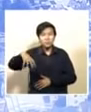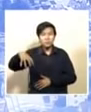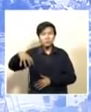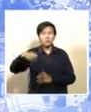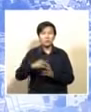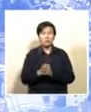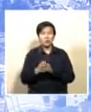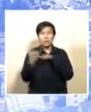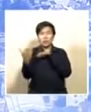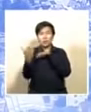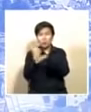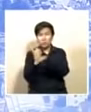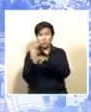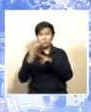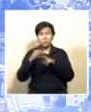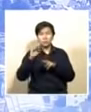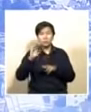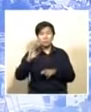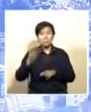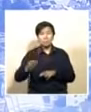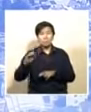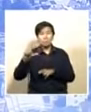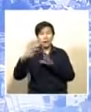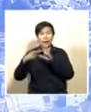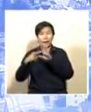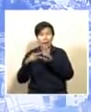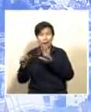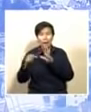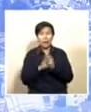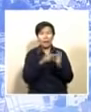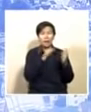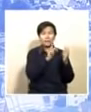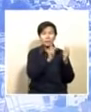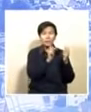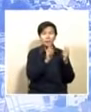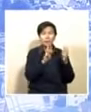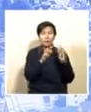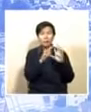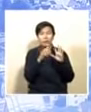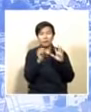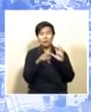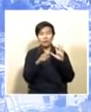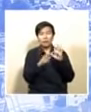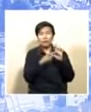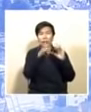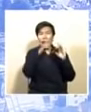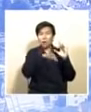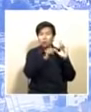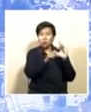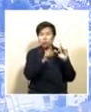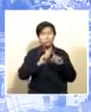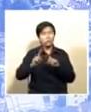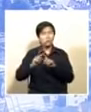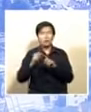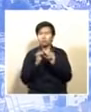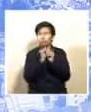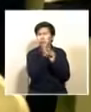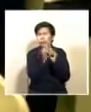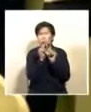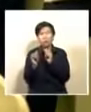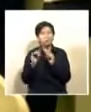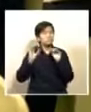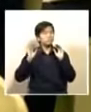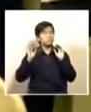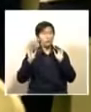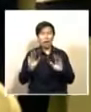กเคหสถานและที่พักตั้งแต่เวลา 20:00 น.ถึง 3:00 น.ของวันถัดไปนี่คือสิ่งที่ท่านปลัดมห